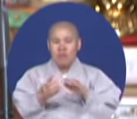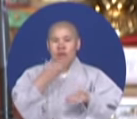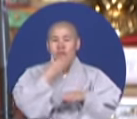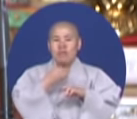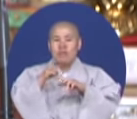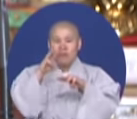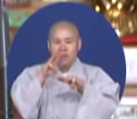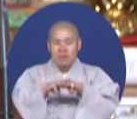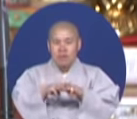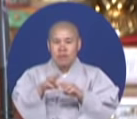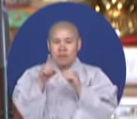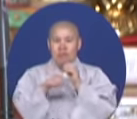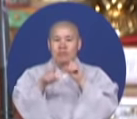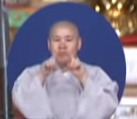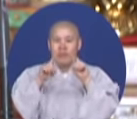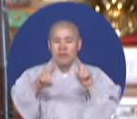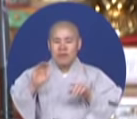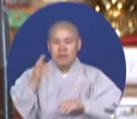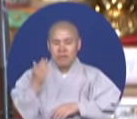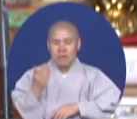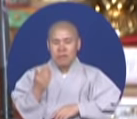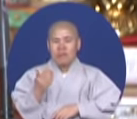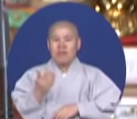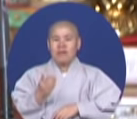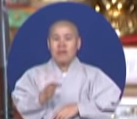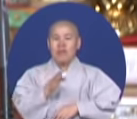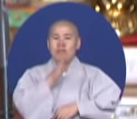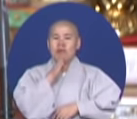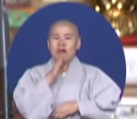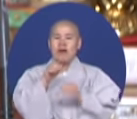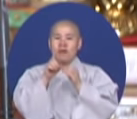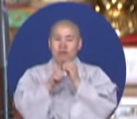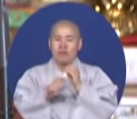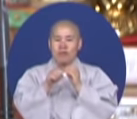되고, 그게 사찰입니다. 그게.